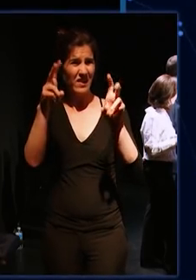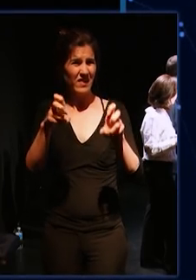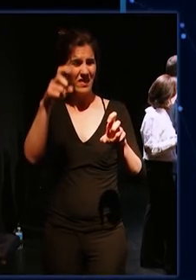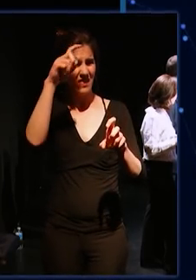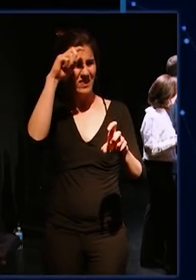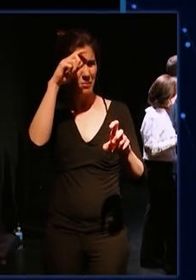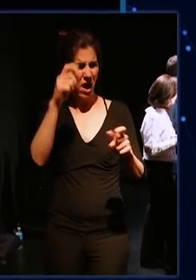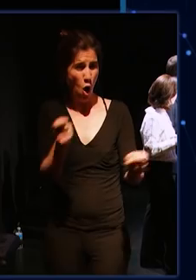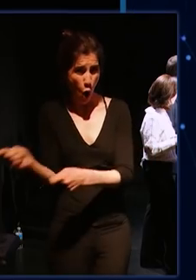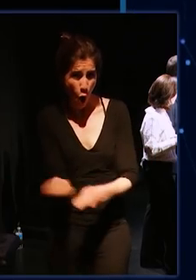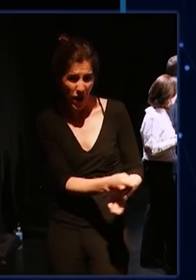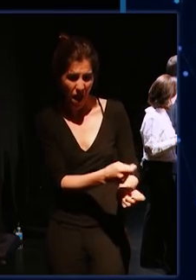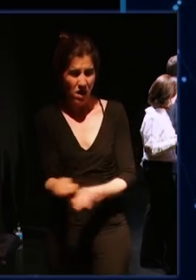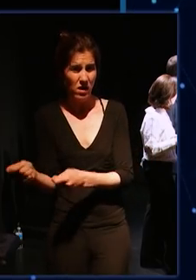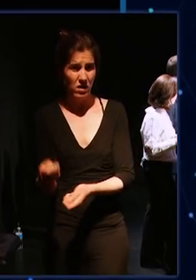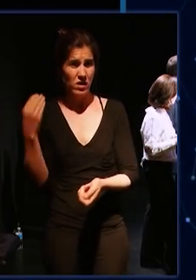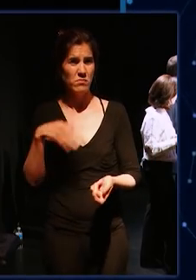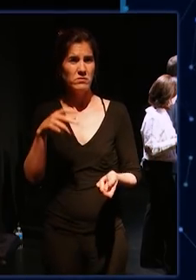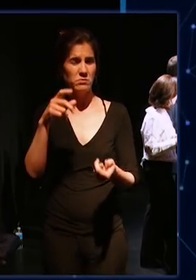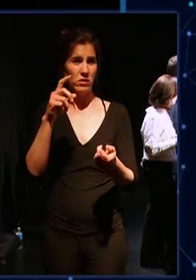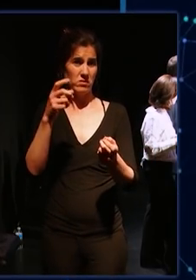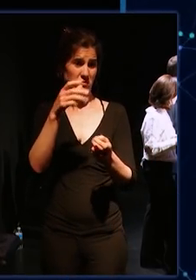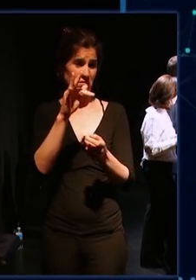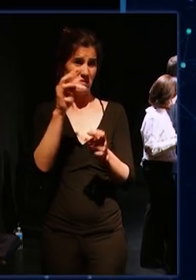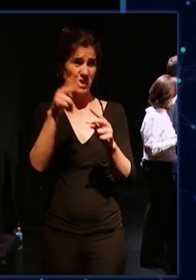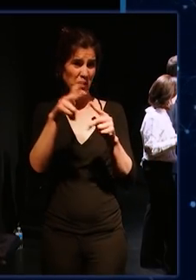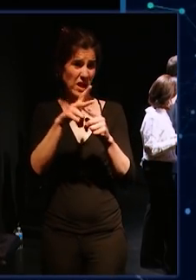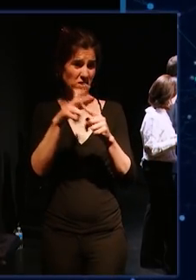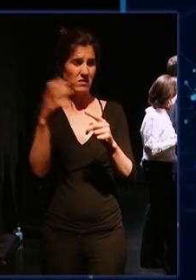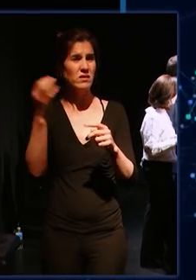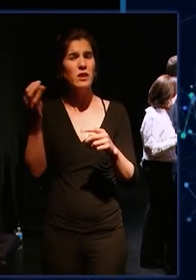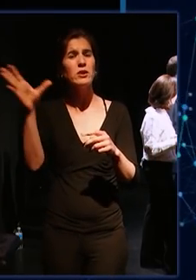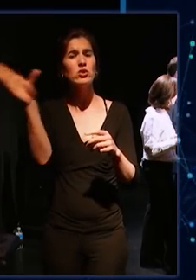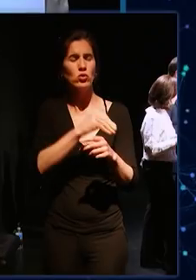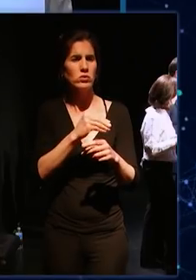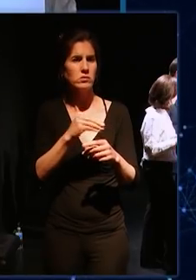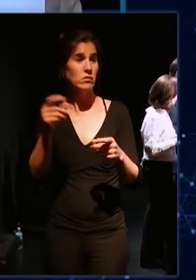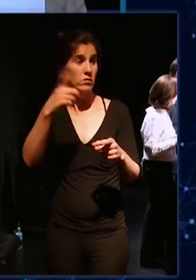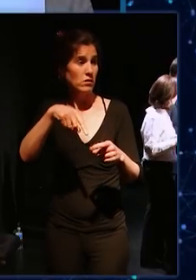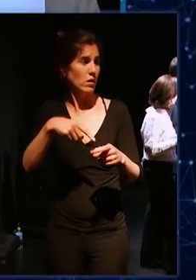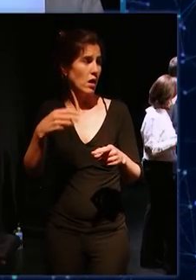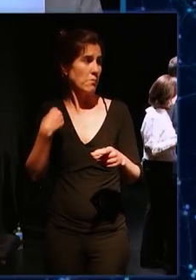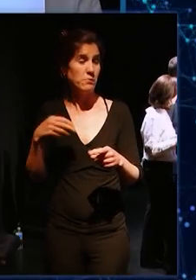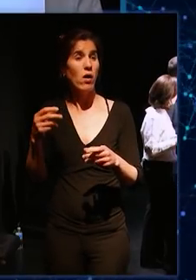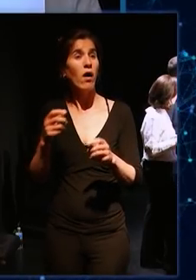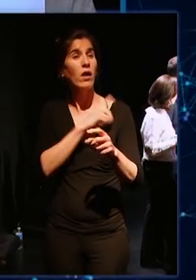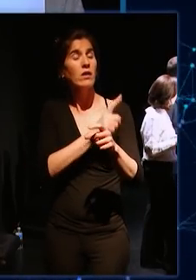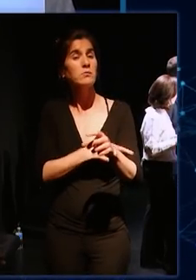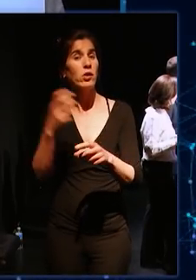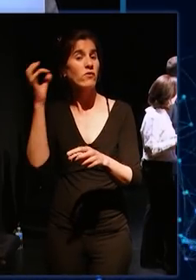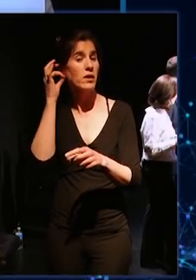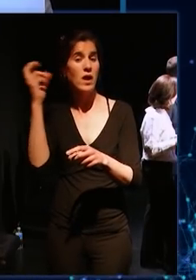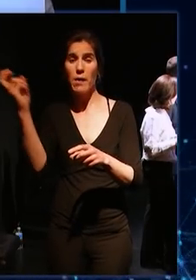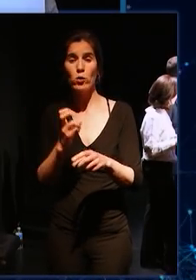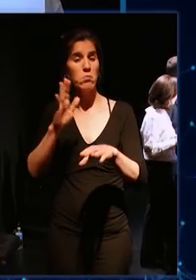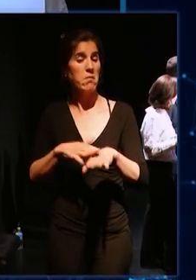Les de l'hoquei per TV3, vull dir que ens hi hem de posar-hi tots, no? Perquè com diem en el nostre spot, l'esport femení ha vingut per quedar-se. I a llarg termini